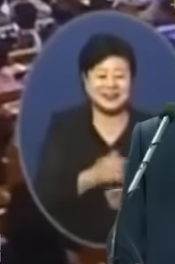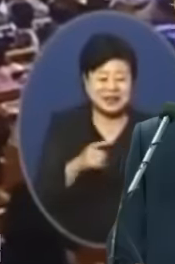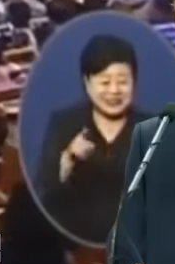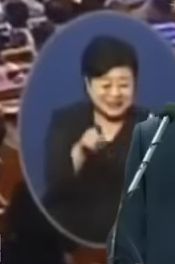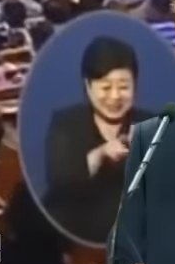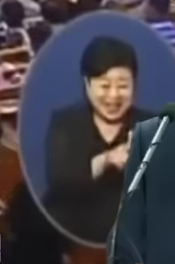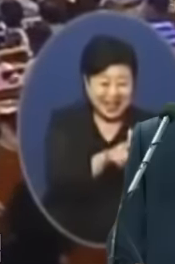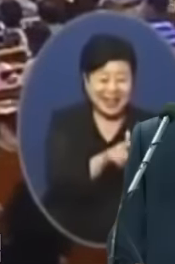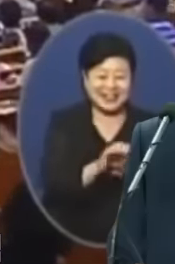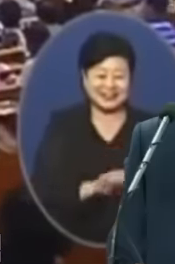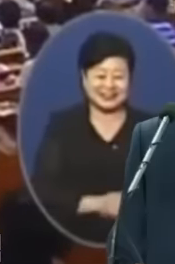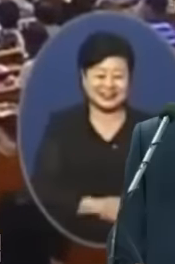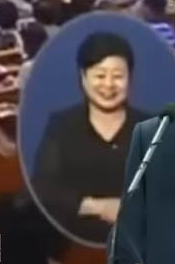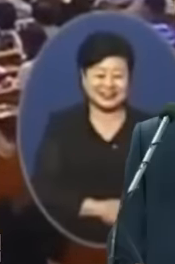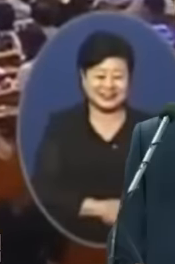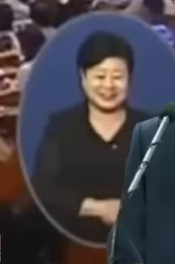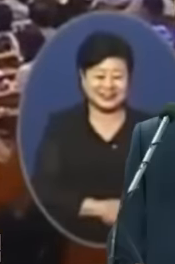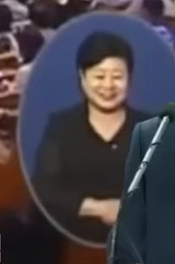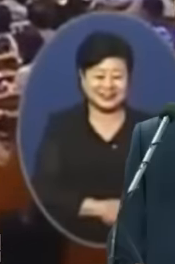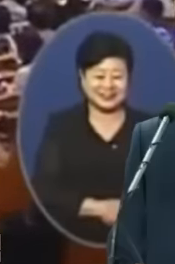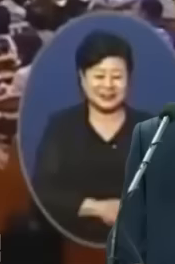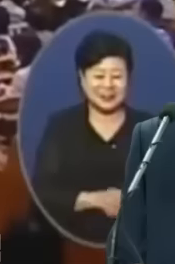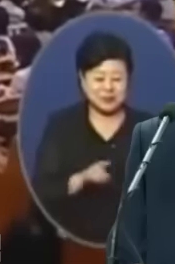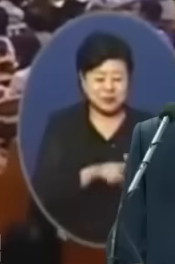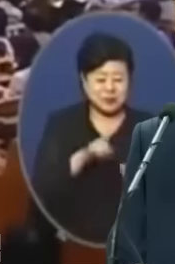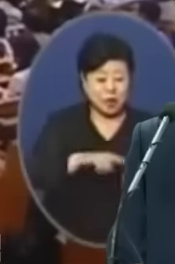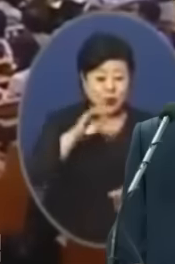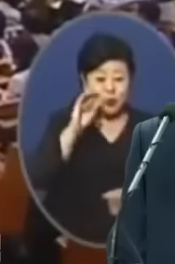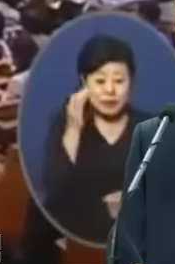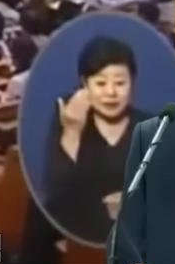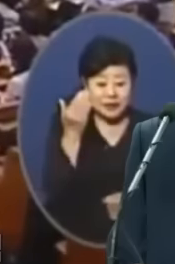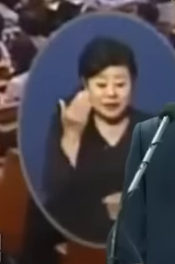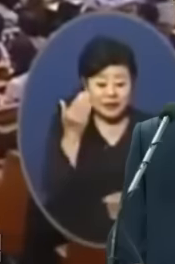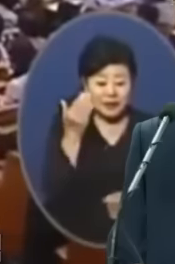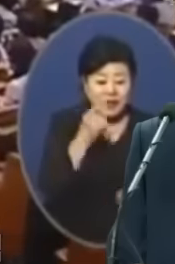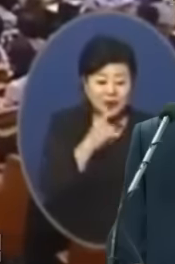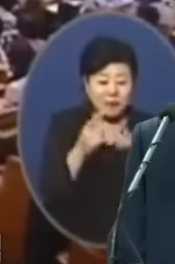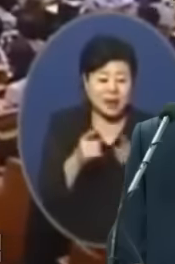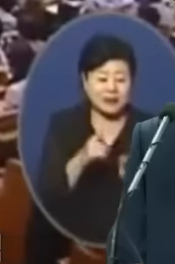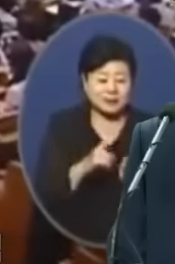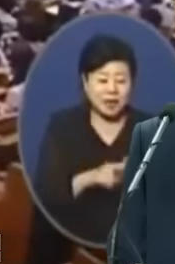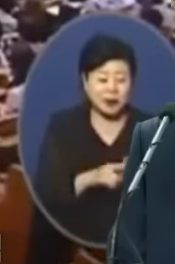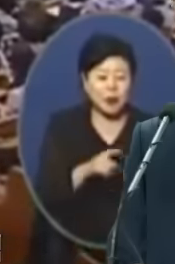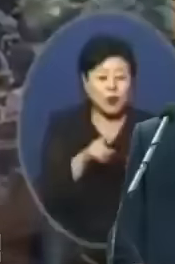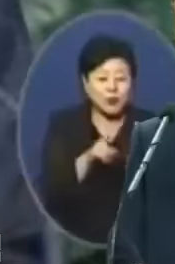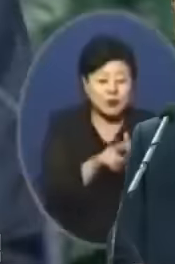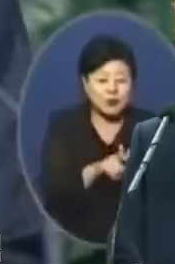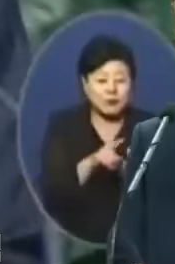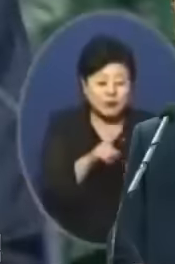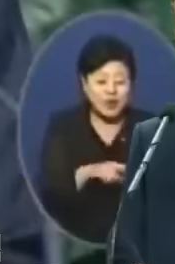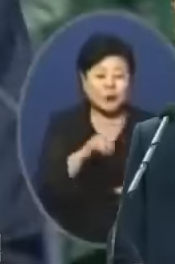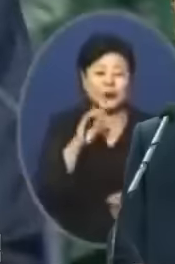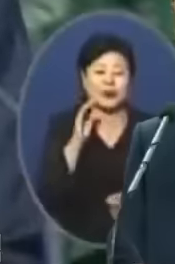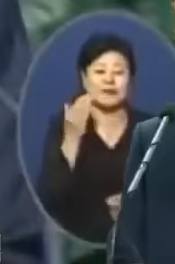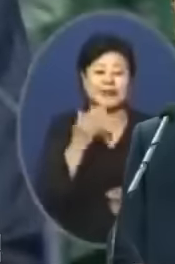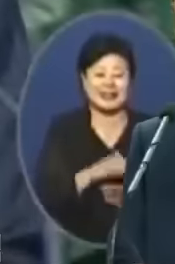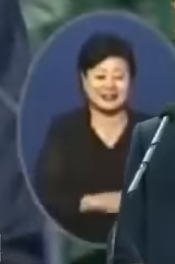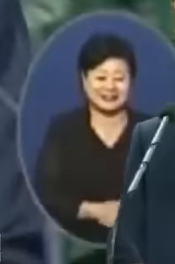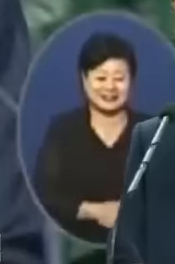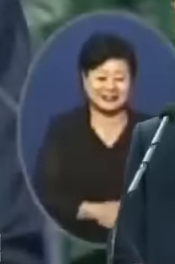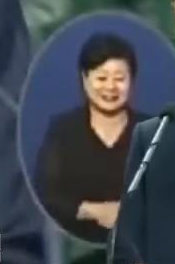믿습니다. 내 믿은 대로 될지어다. 꼭 말씀을 하고 믿으면 믿은 대로 되는